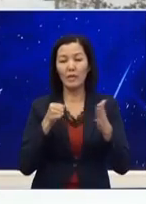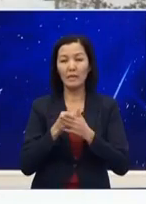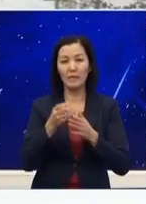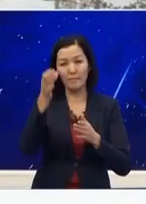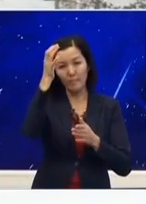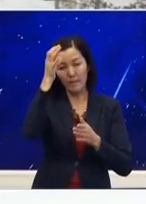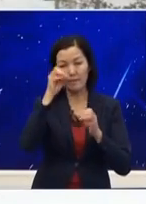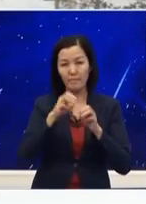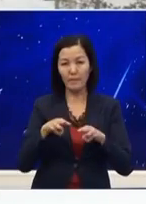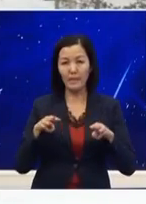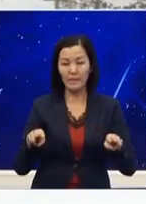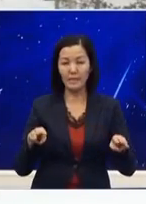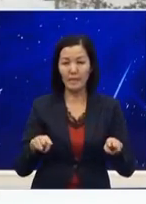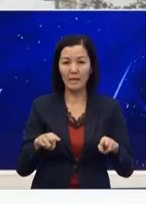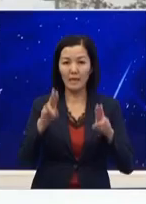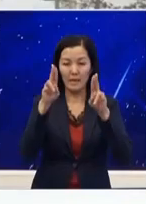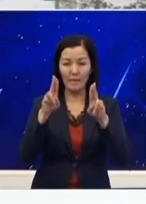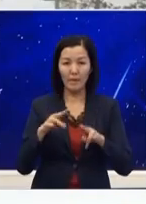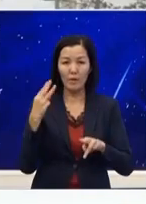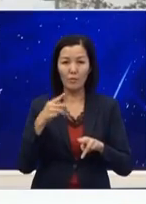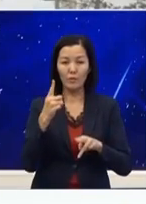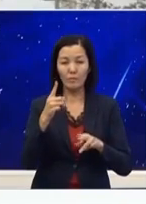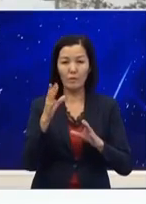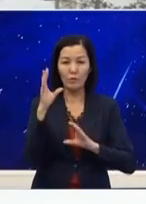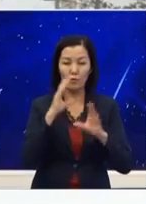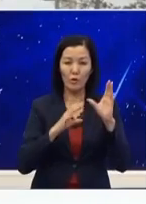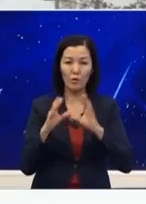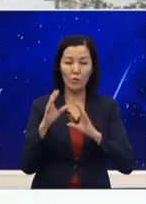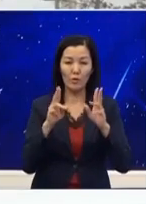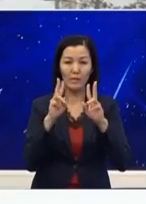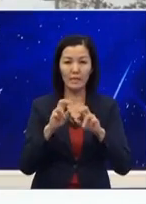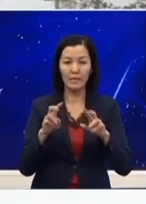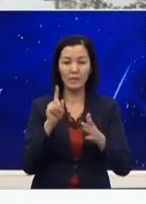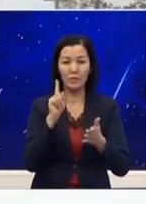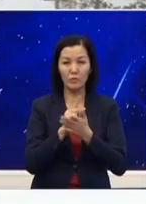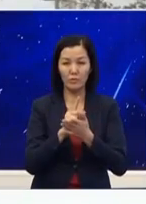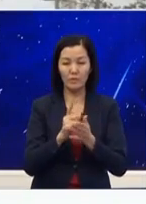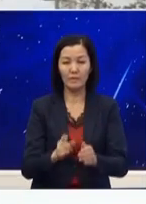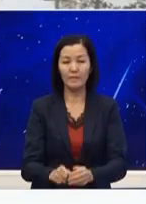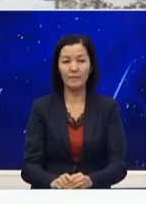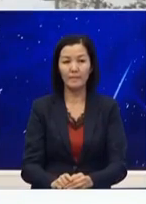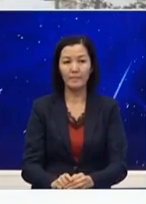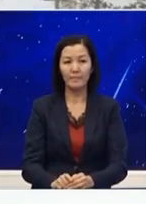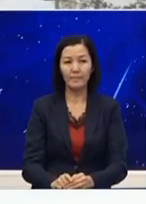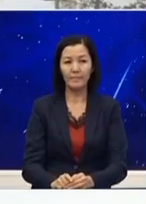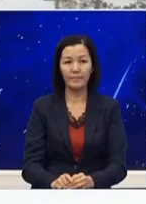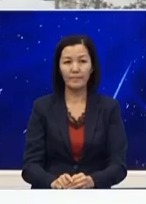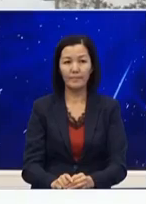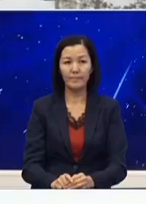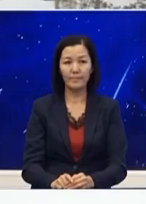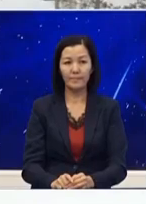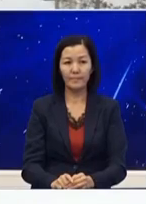министрлігі бекітілген ережеге сәйкес 31 жоғарғы оқу орнына тексеріс жүргізуі тиіс. Азиза Ғазезқызы, Ринат